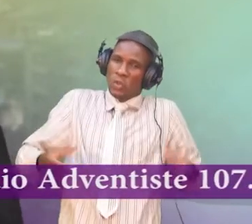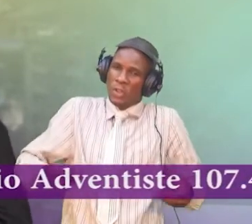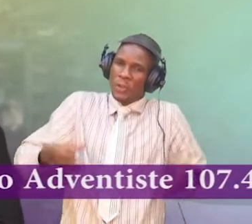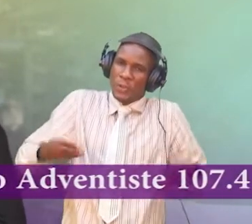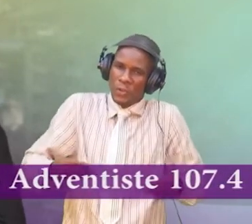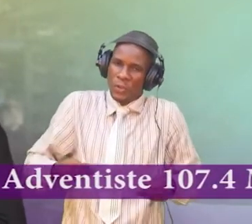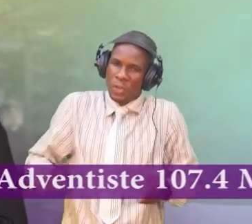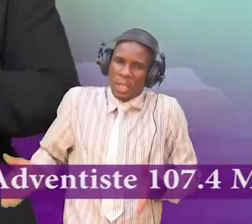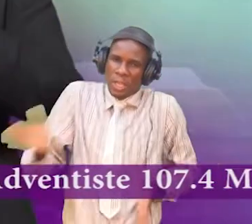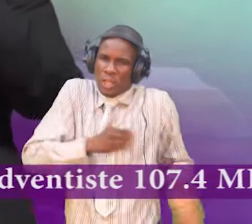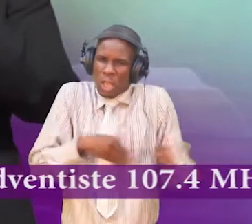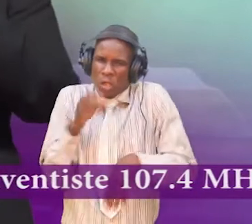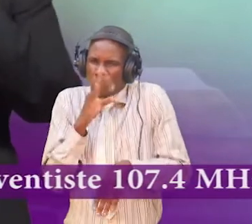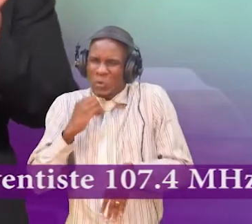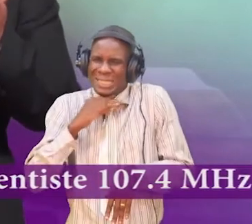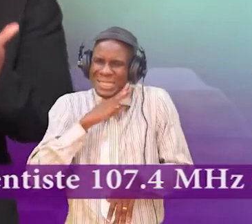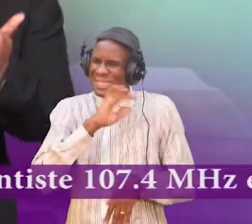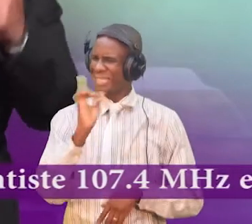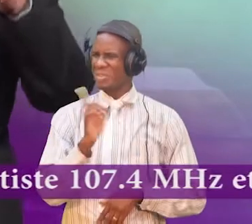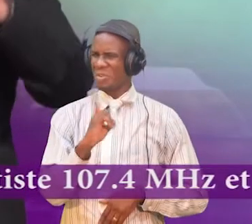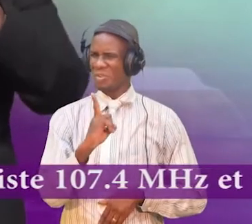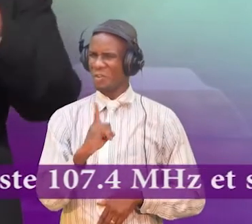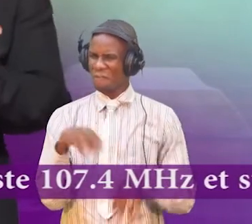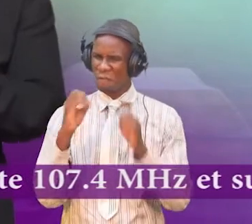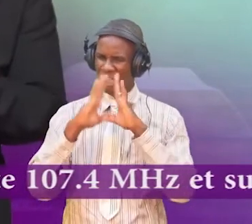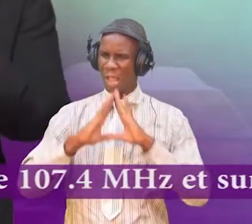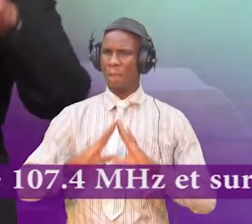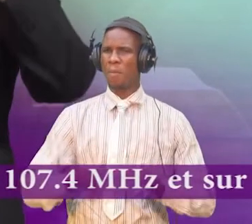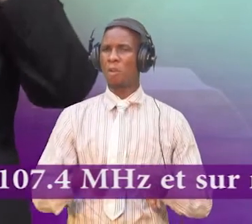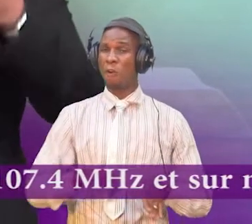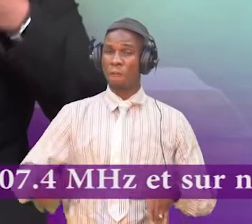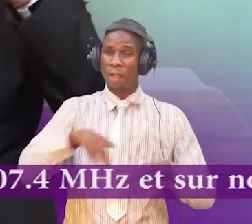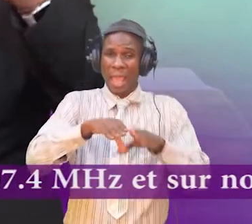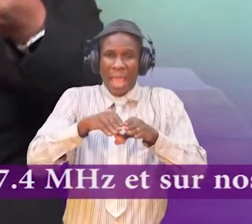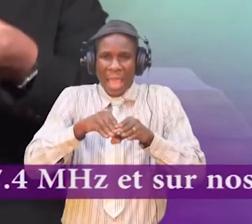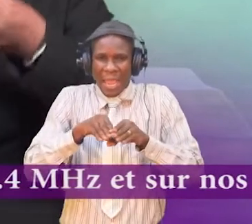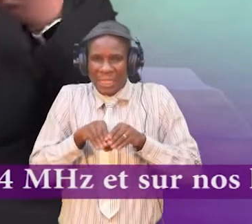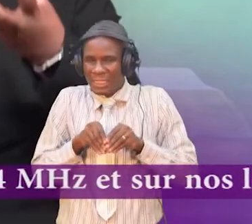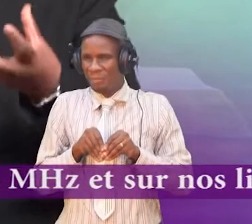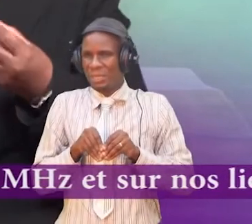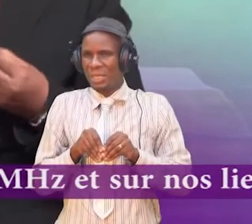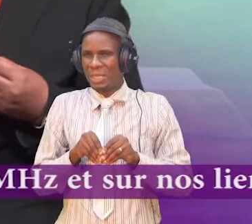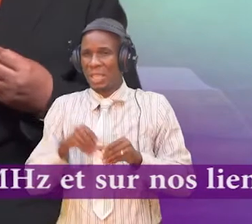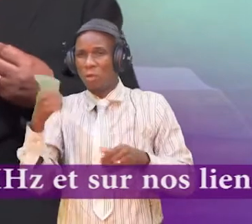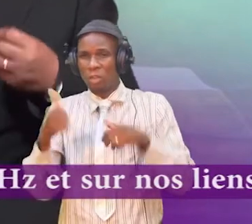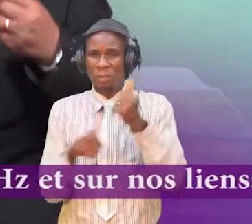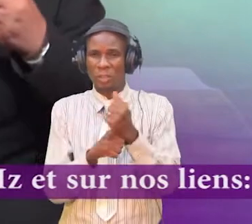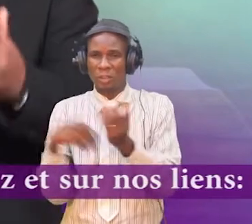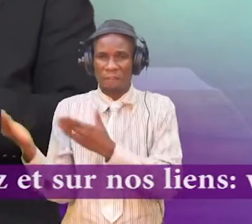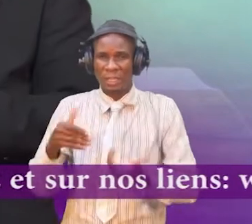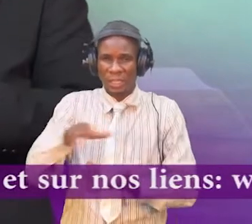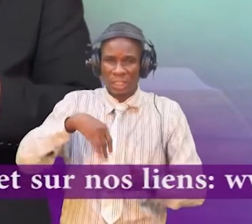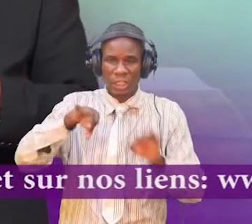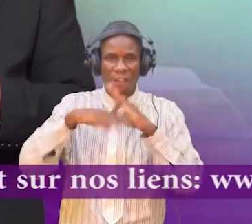landela. Kotika tete mwa nyama ya moke moke ayebana kokota kolia bafinyo na